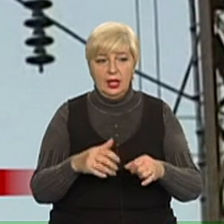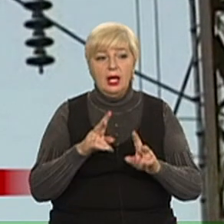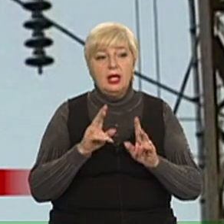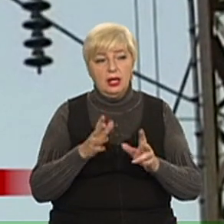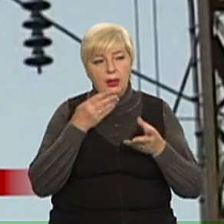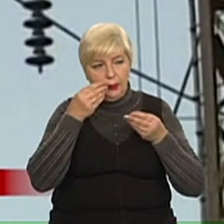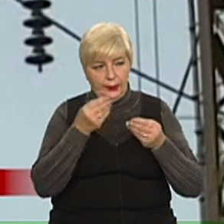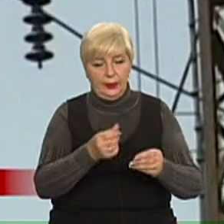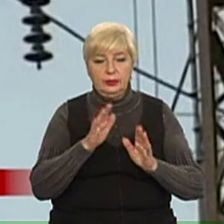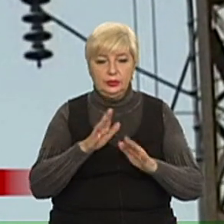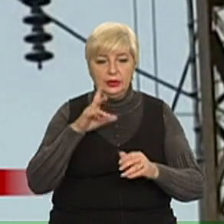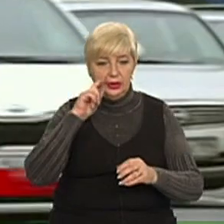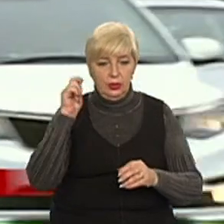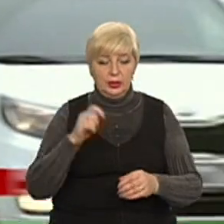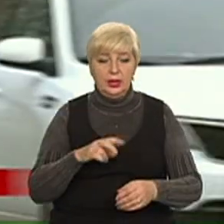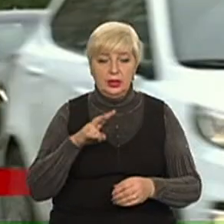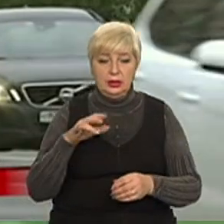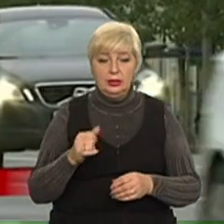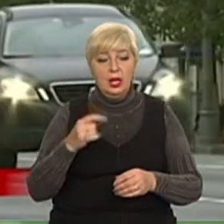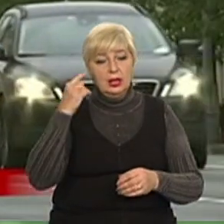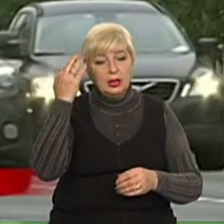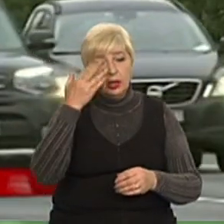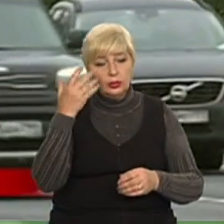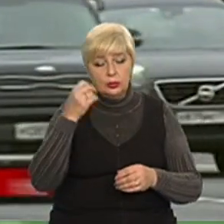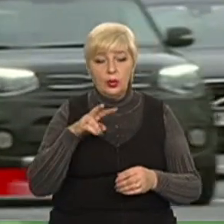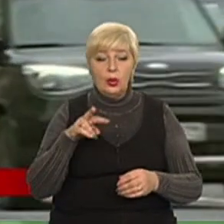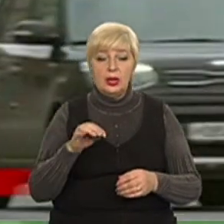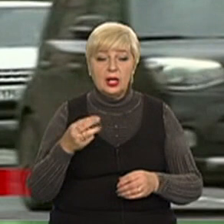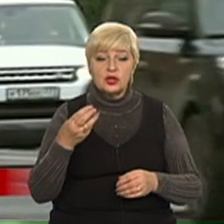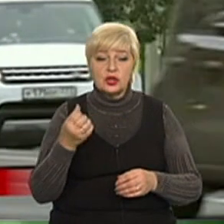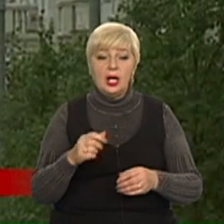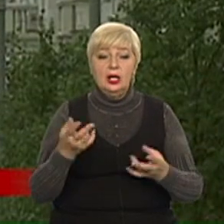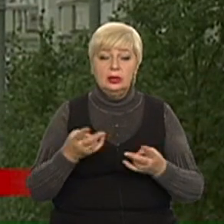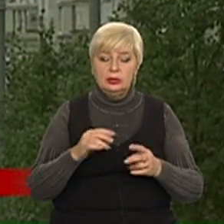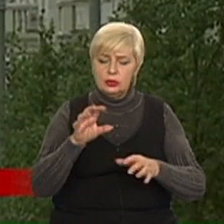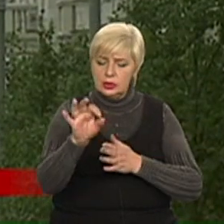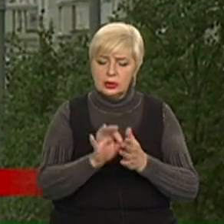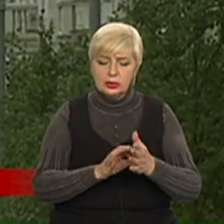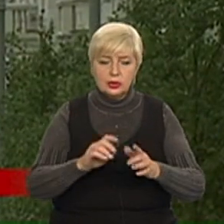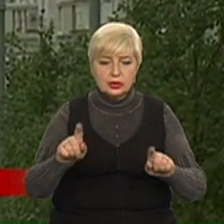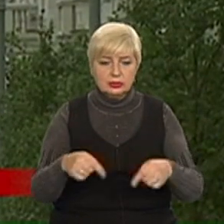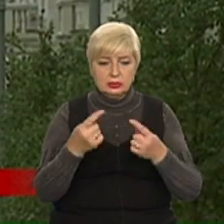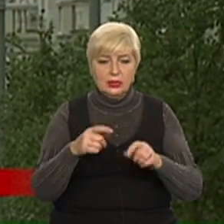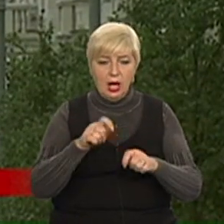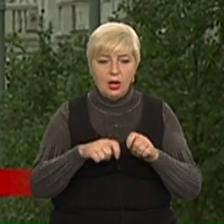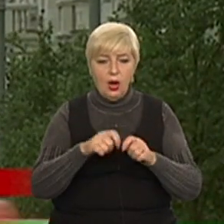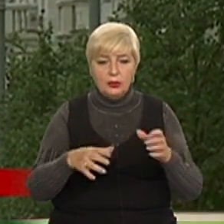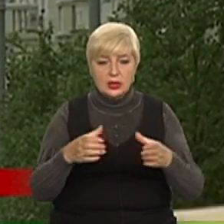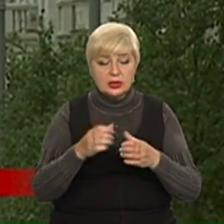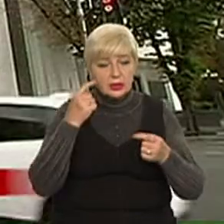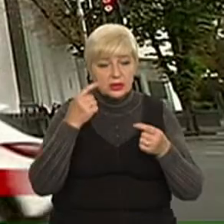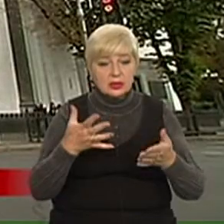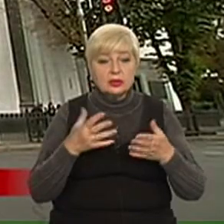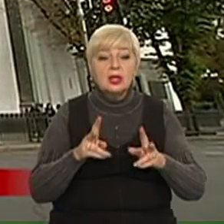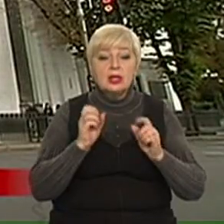питання як важіль політичного тиску. На думку Ляшка, потрібно створити тимчасову слідчу комісію Верховної Ради та з'ясувати,